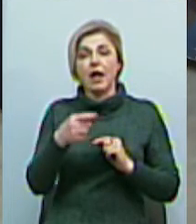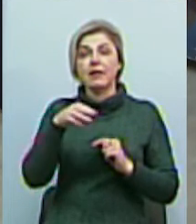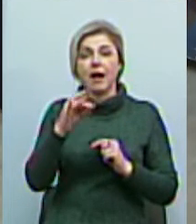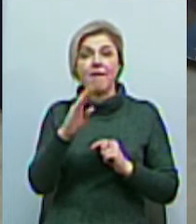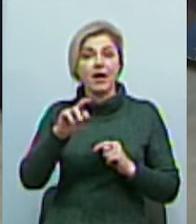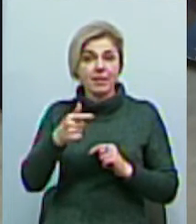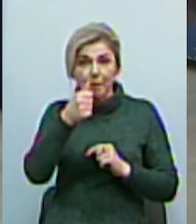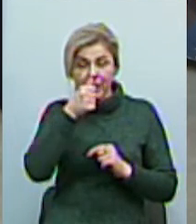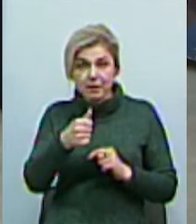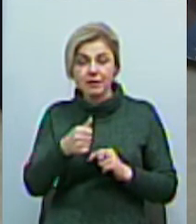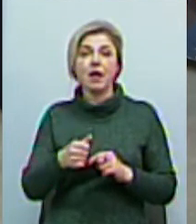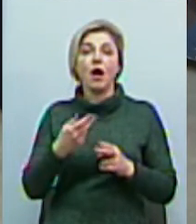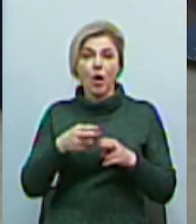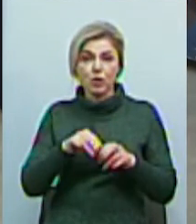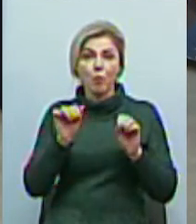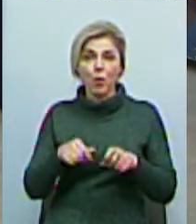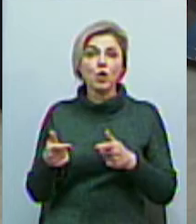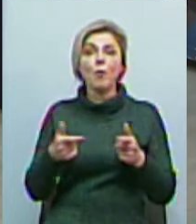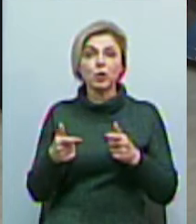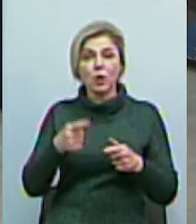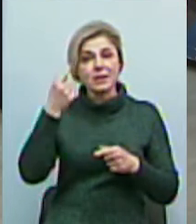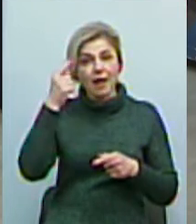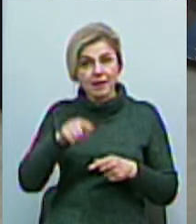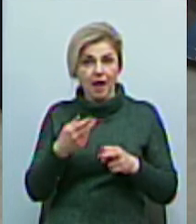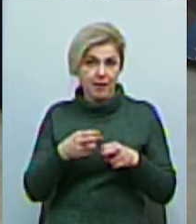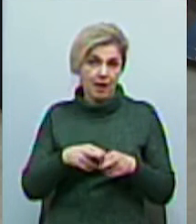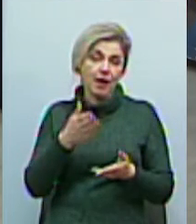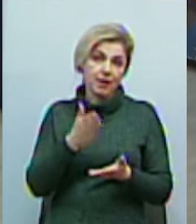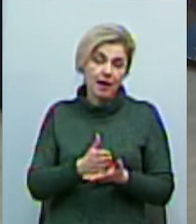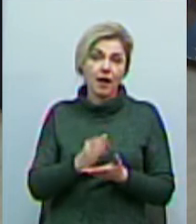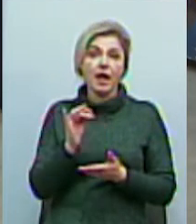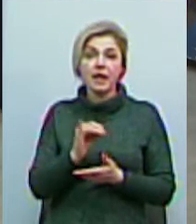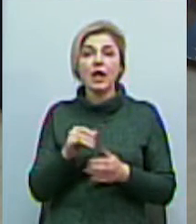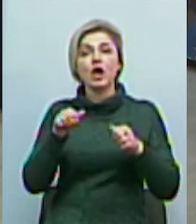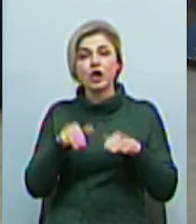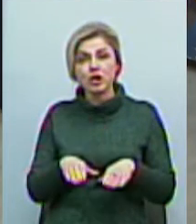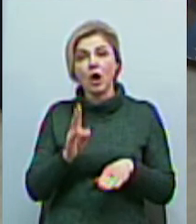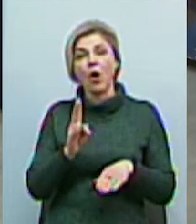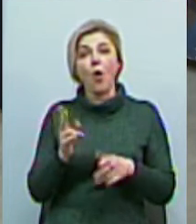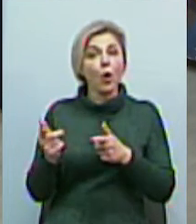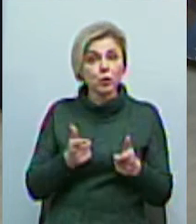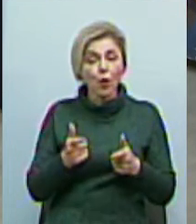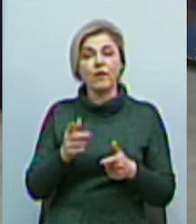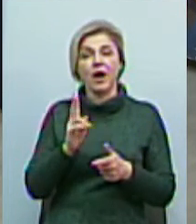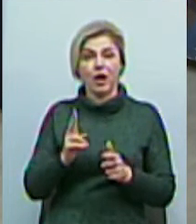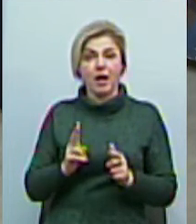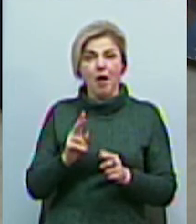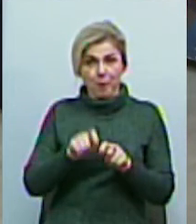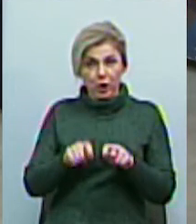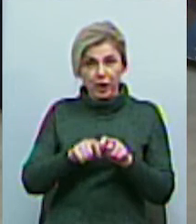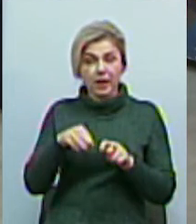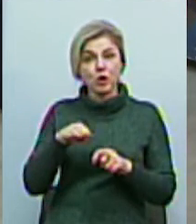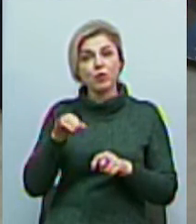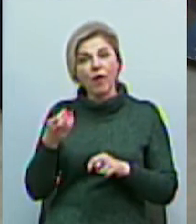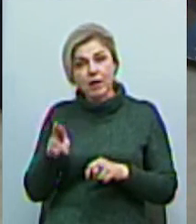прогалини в знаннях, які є. Або вирішити, готова до вступу, до проходження тестування,